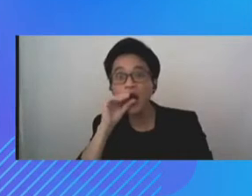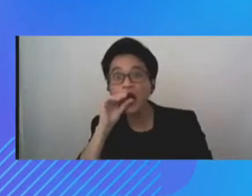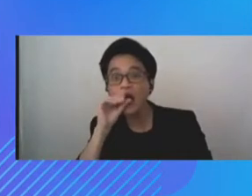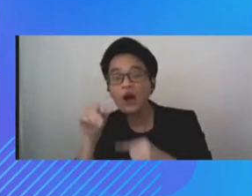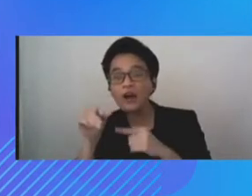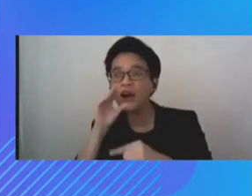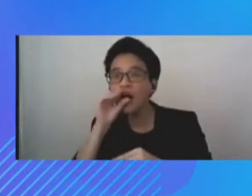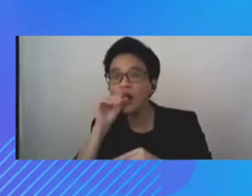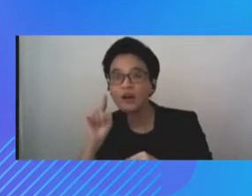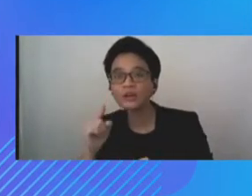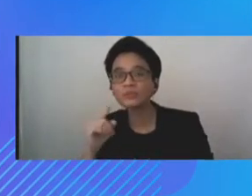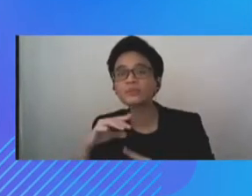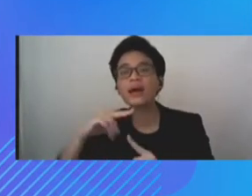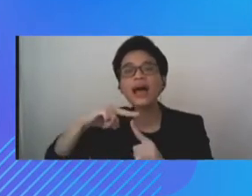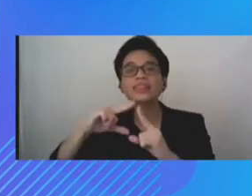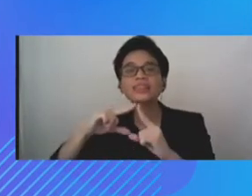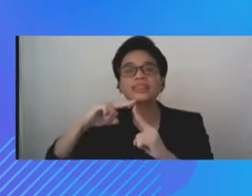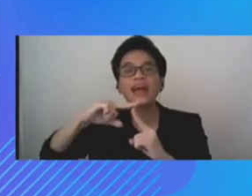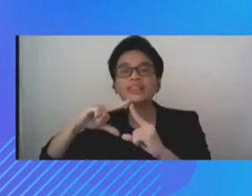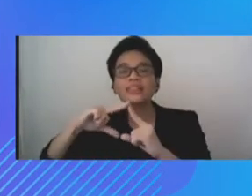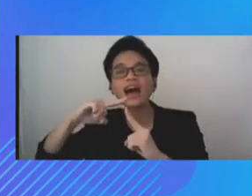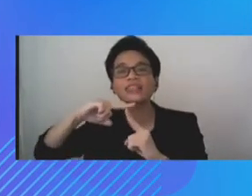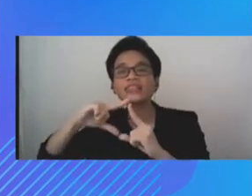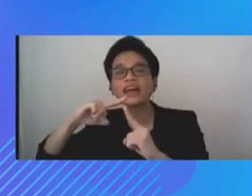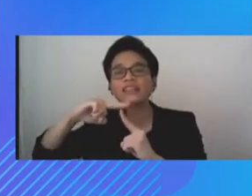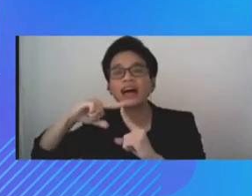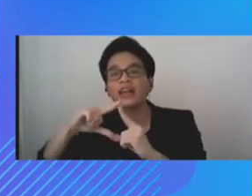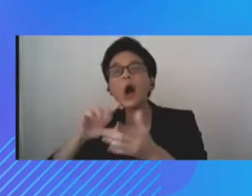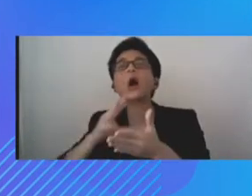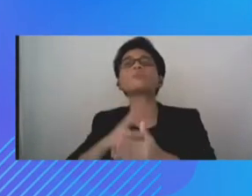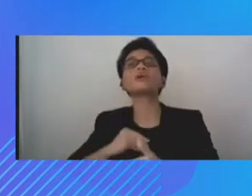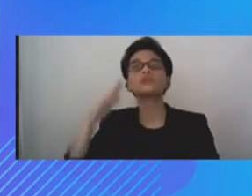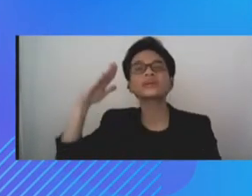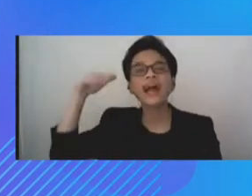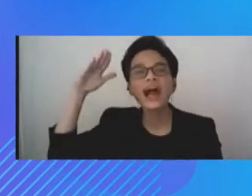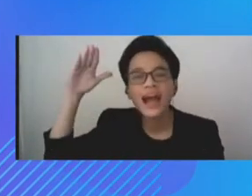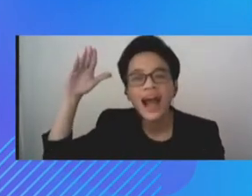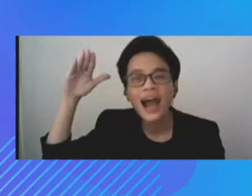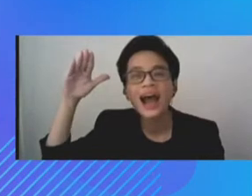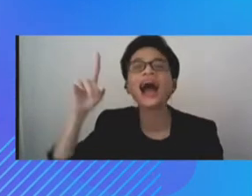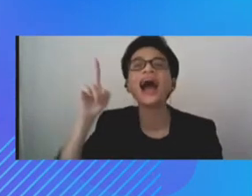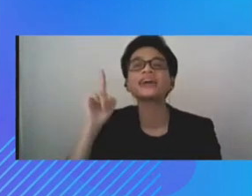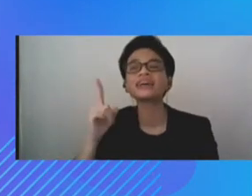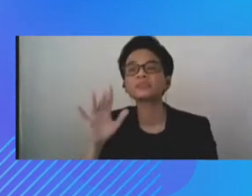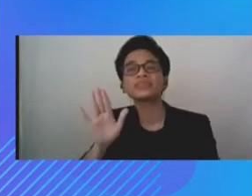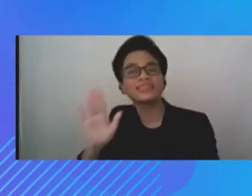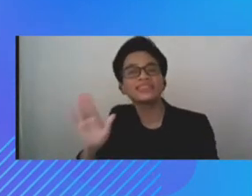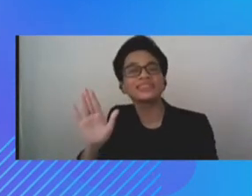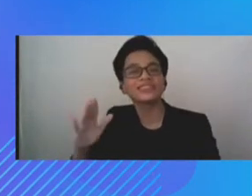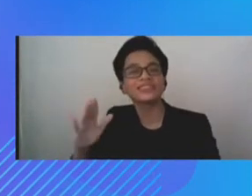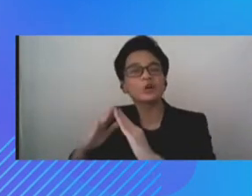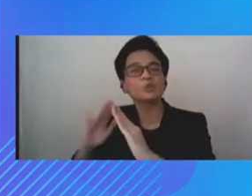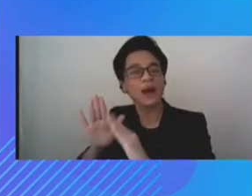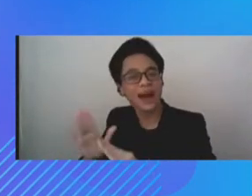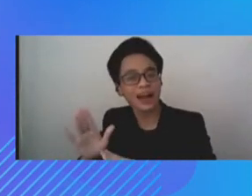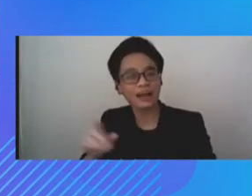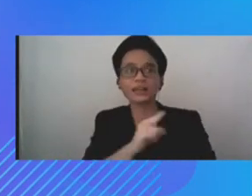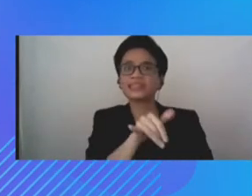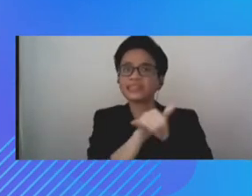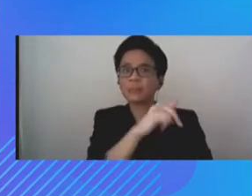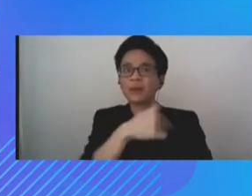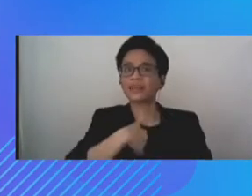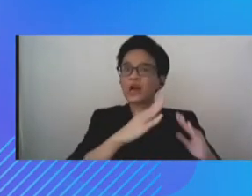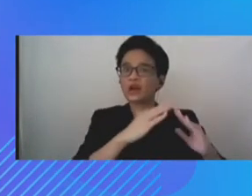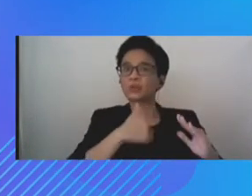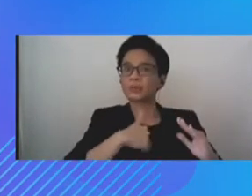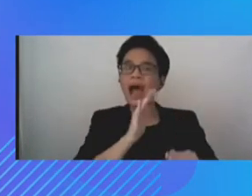bilangnya tata, nggak taunya itu maksudnya kakak gitu. Sama gitu, kayak gitu juga gitu. Jadi ada apa